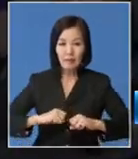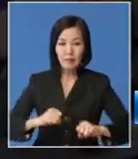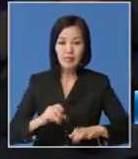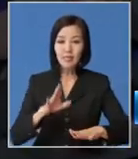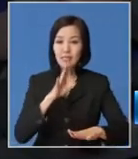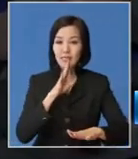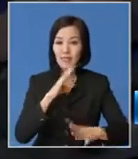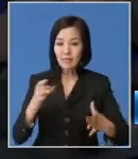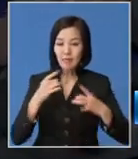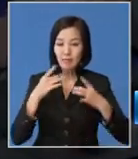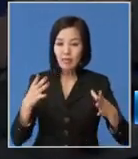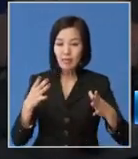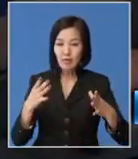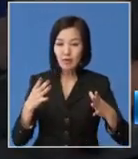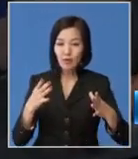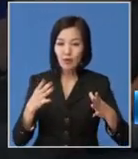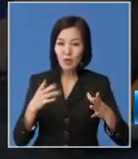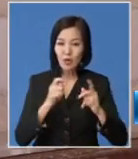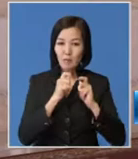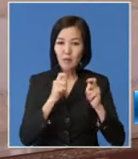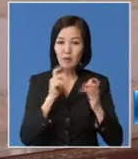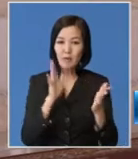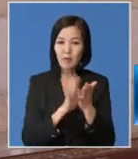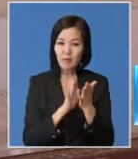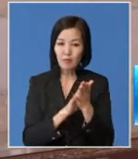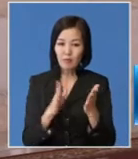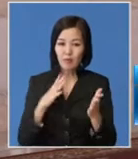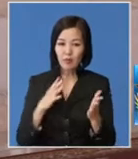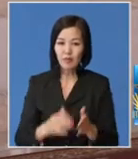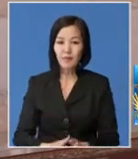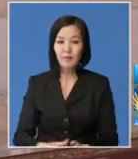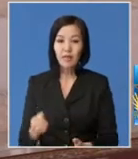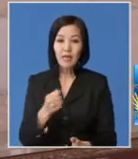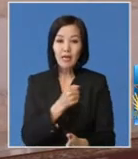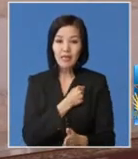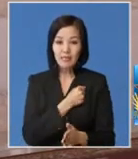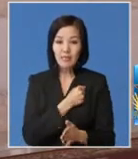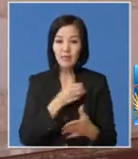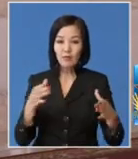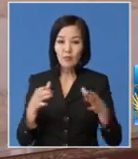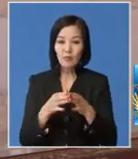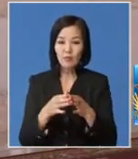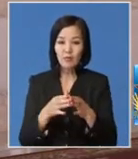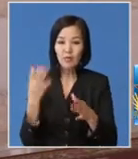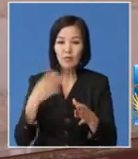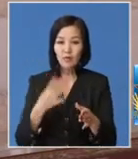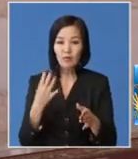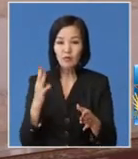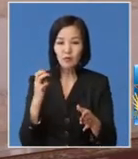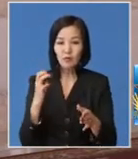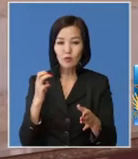аруларда мереке күнін мерей тасып марапатқа бөлен. Осы әскери бөлімінде 54-380 әскери бөлімінде